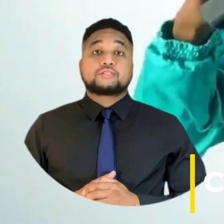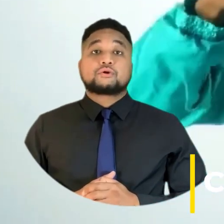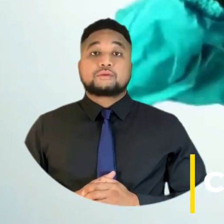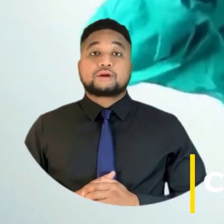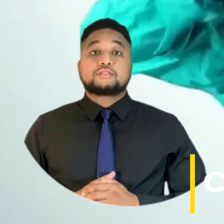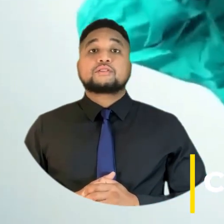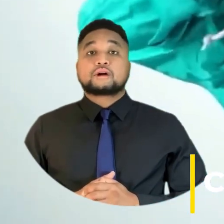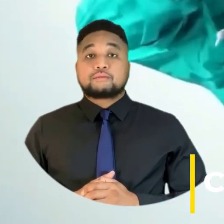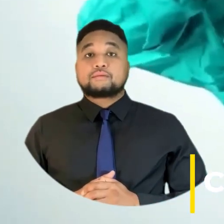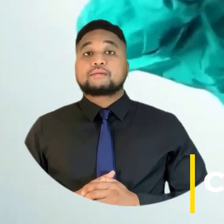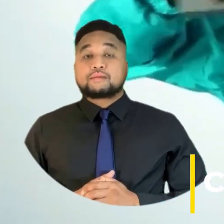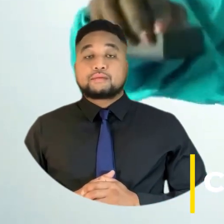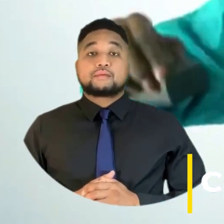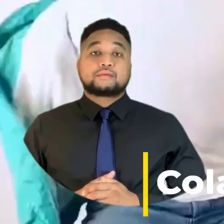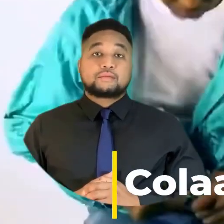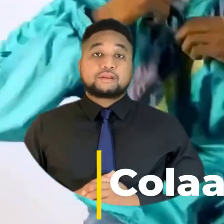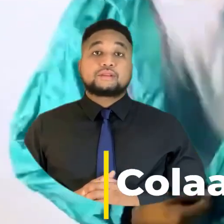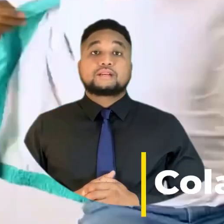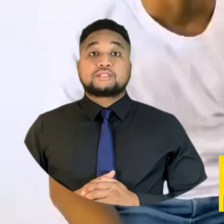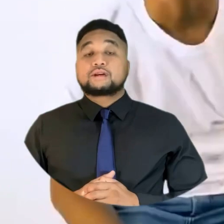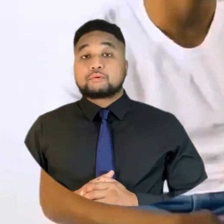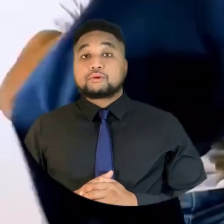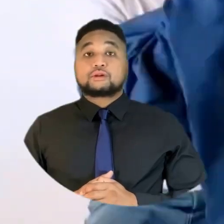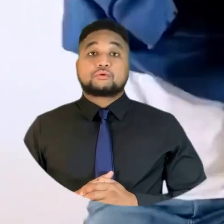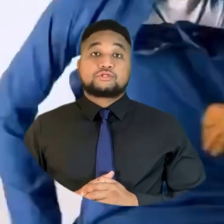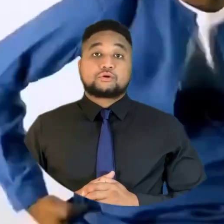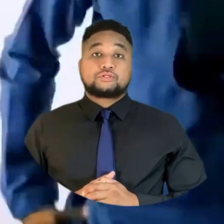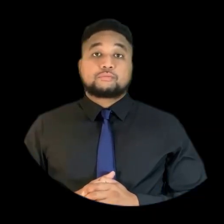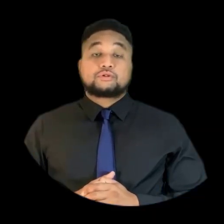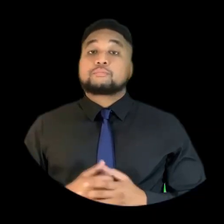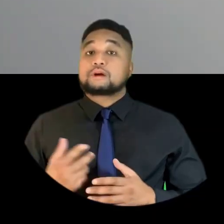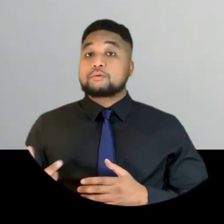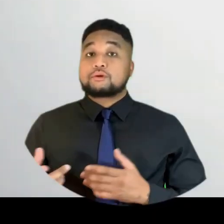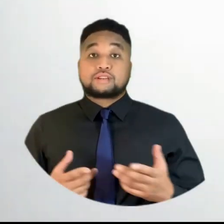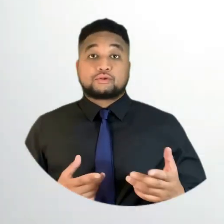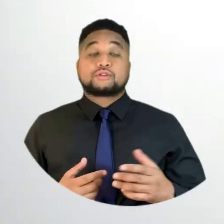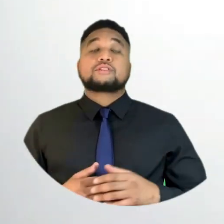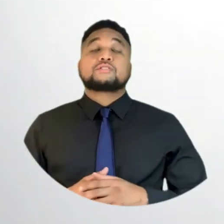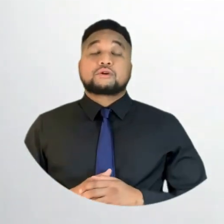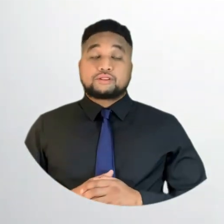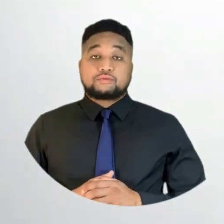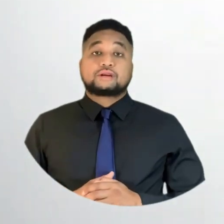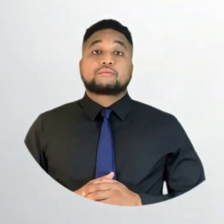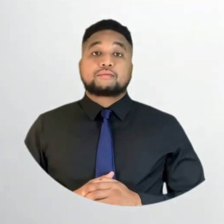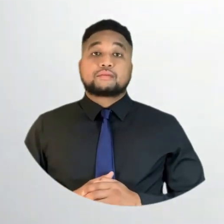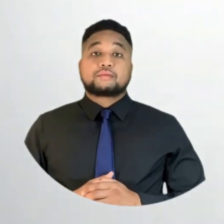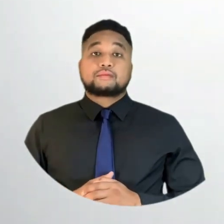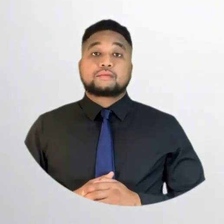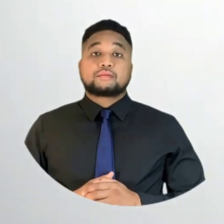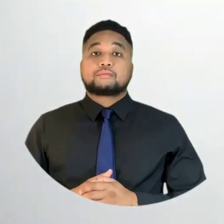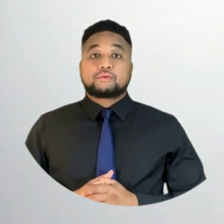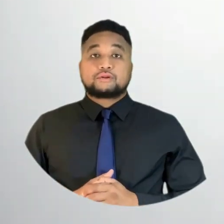istaraxday amuuraha adduunyadu ma ahan saad u aragteen